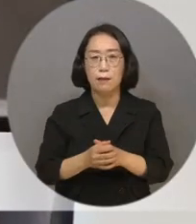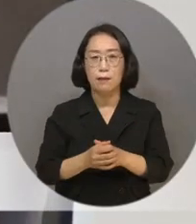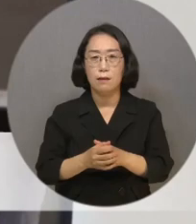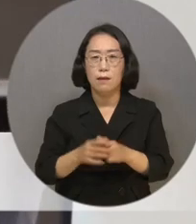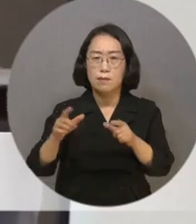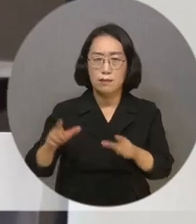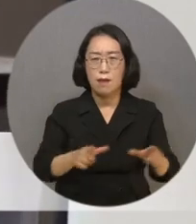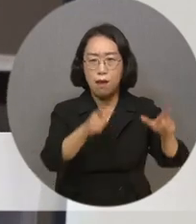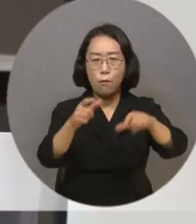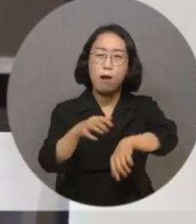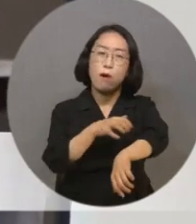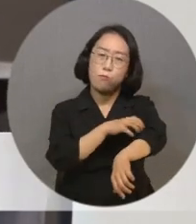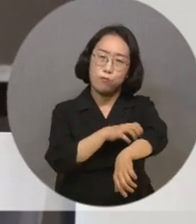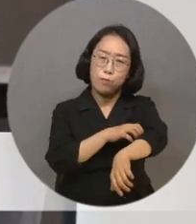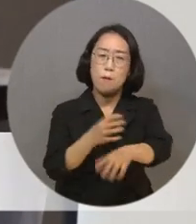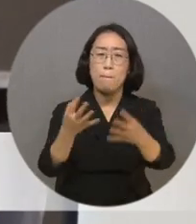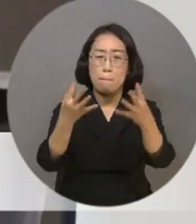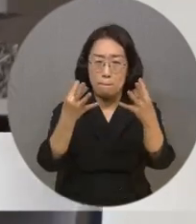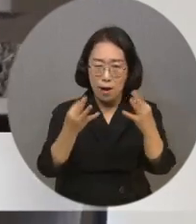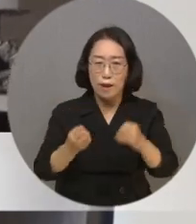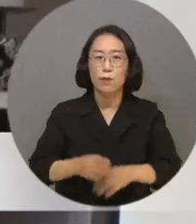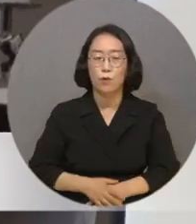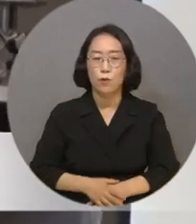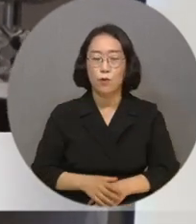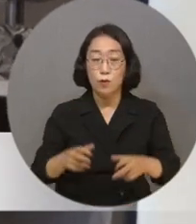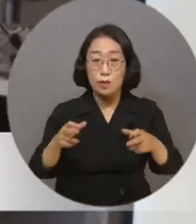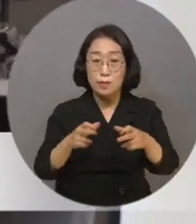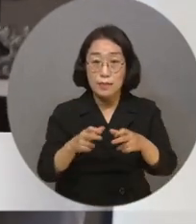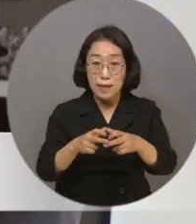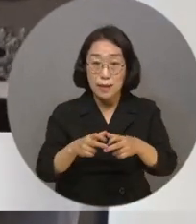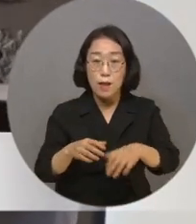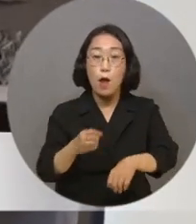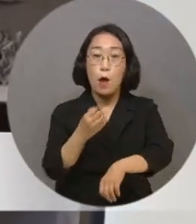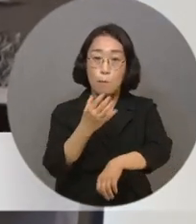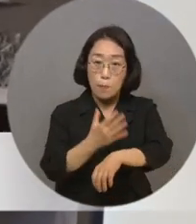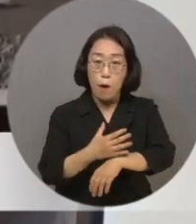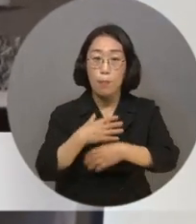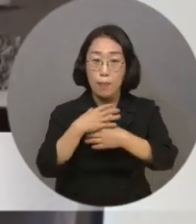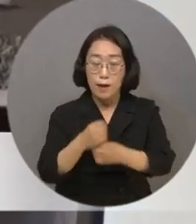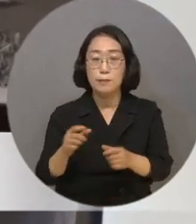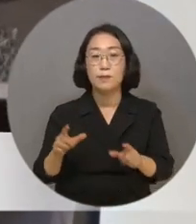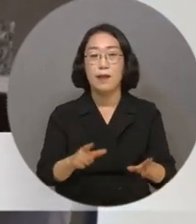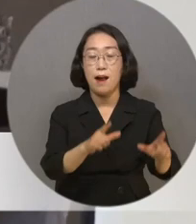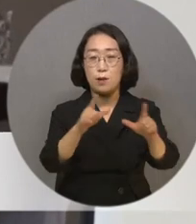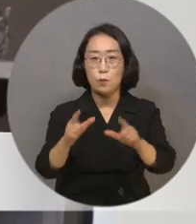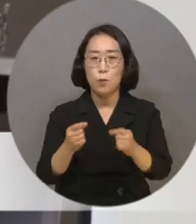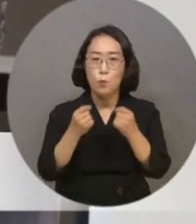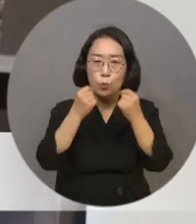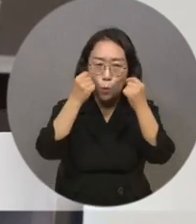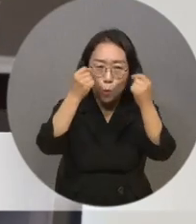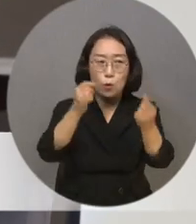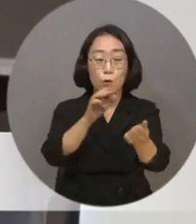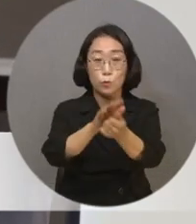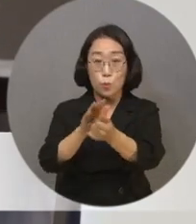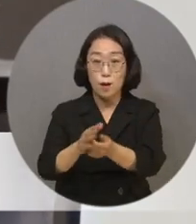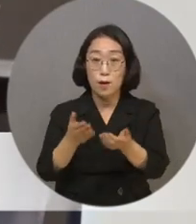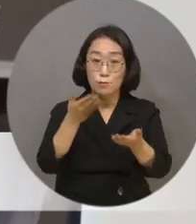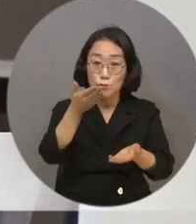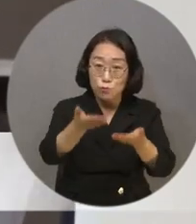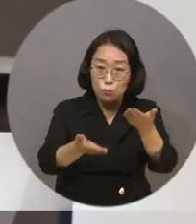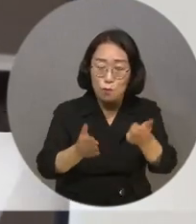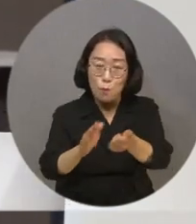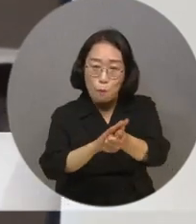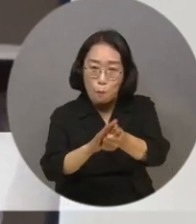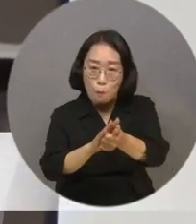가지 모든 면에서 사실 불편하잖아요. 그 장애인들이 편안하게 지낼 수 있도록 하는 그 좋은 정성을